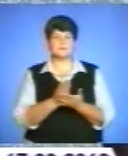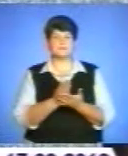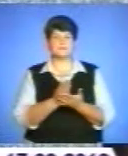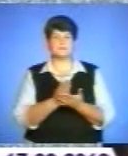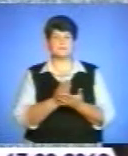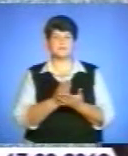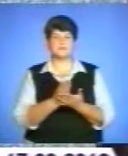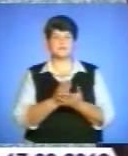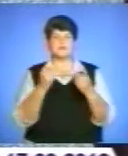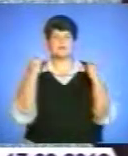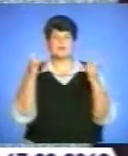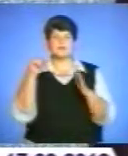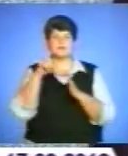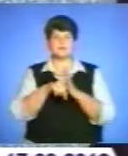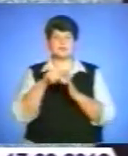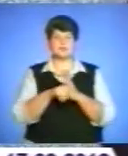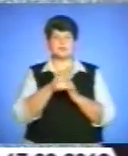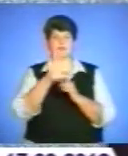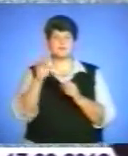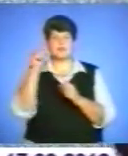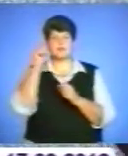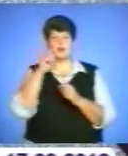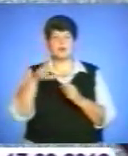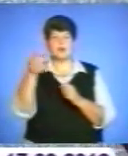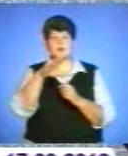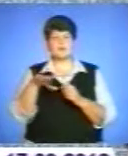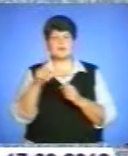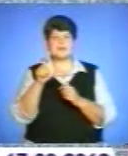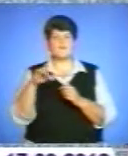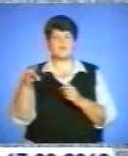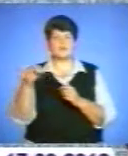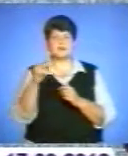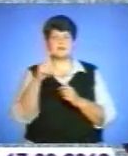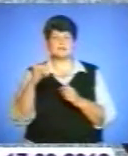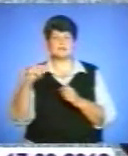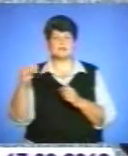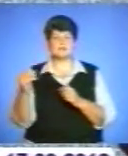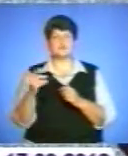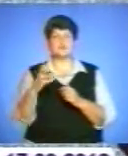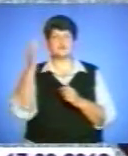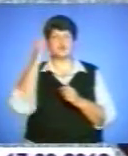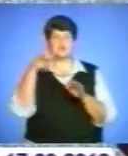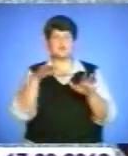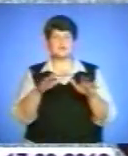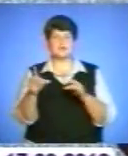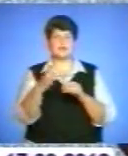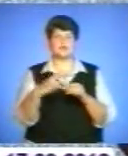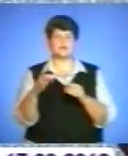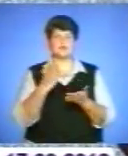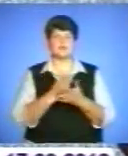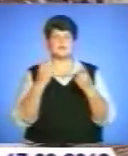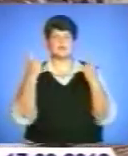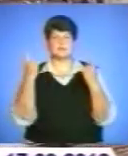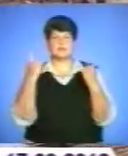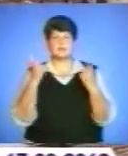що має велике значення для всіх країн Євразії. Чорноморський регіон, без перебільшення, стає великим комунікативним